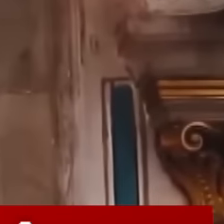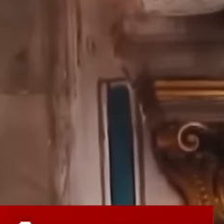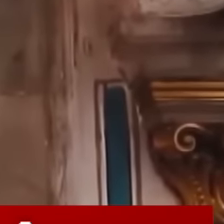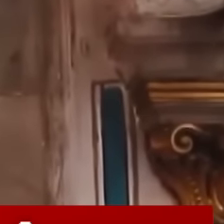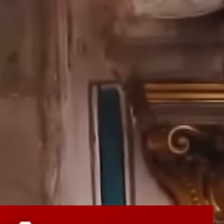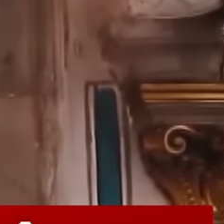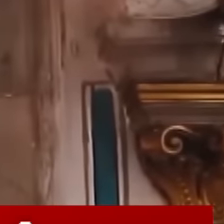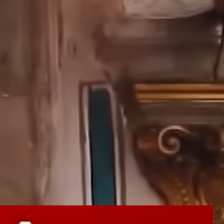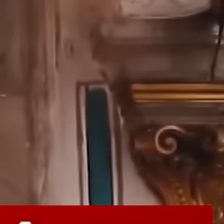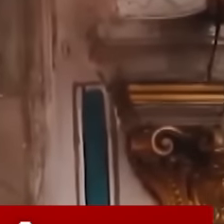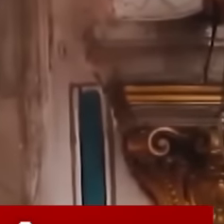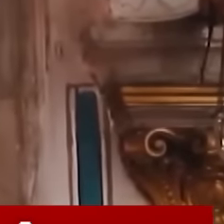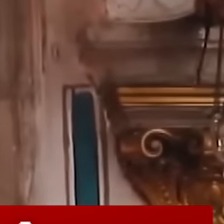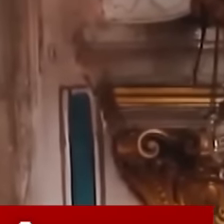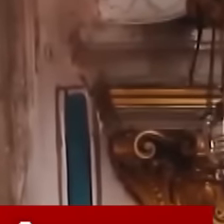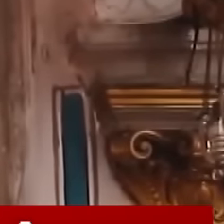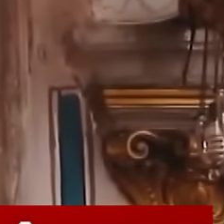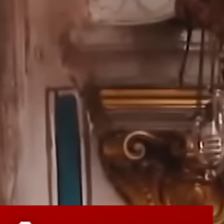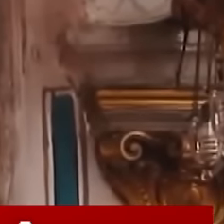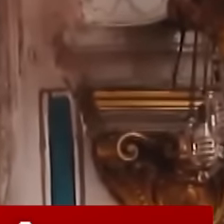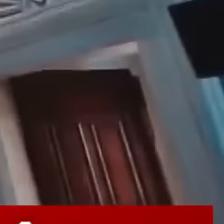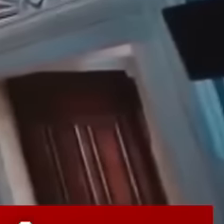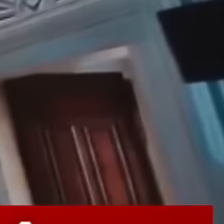falah. Hayya ala